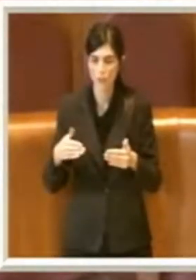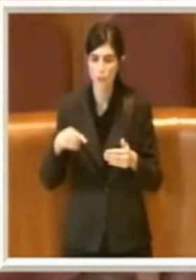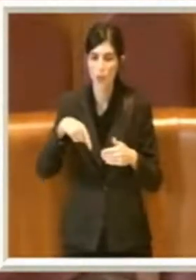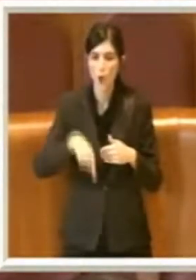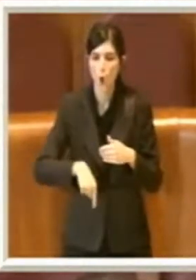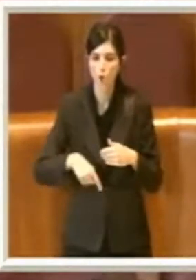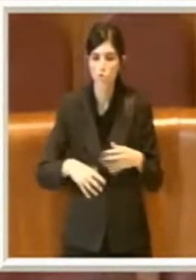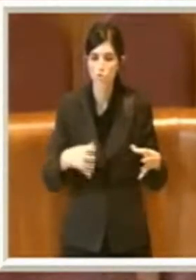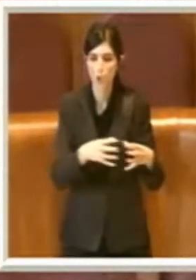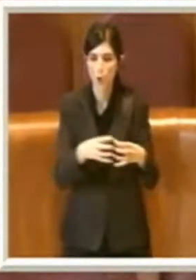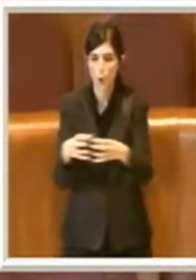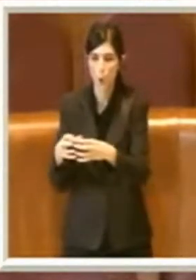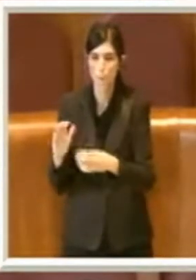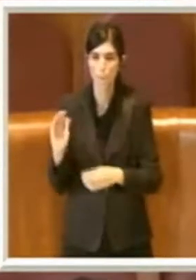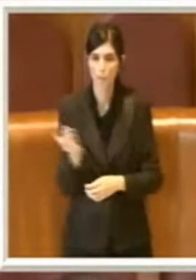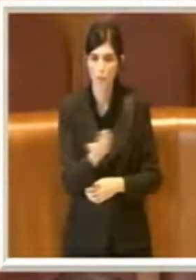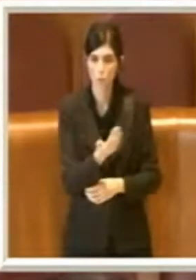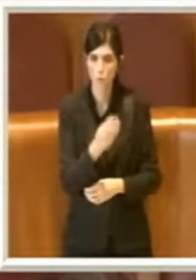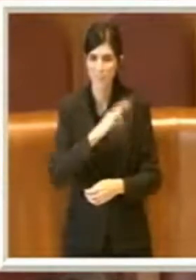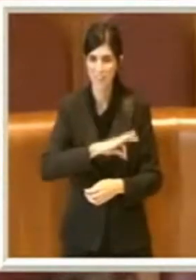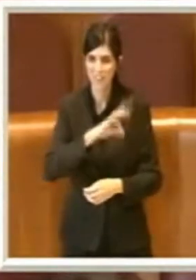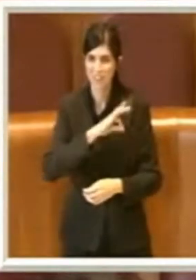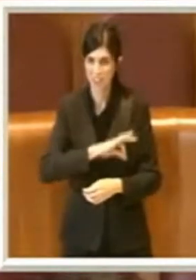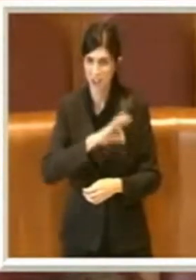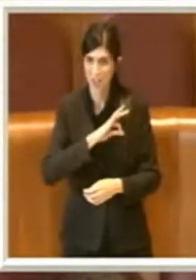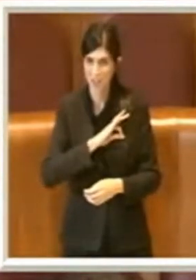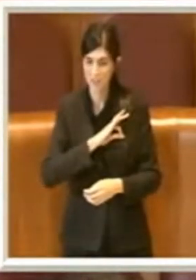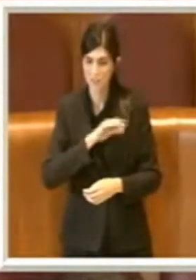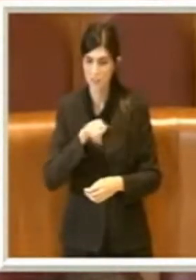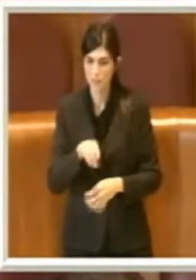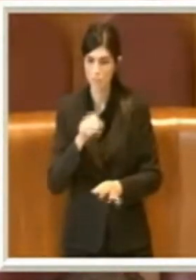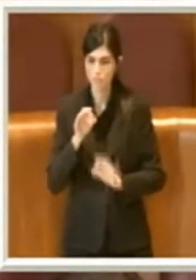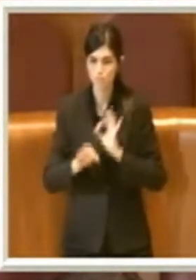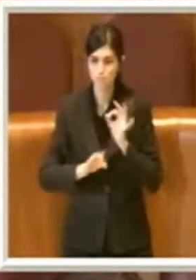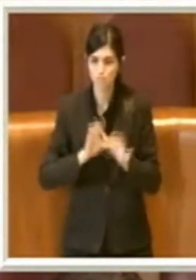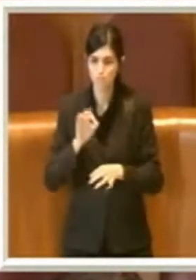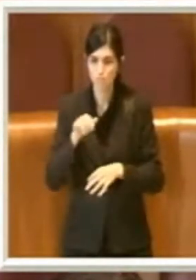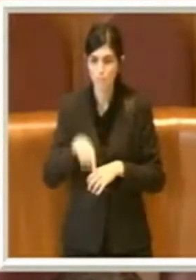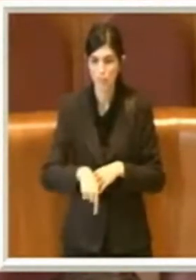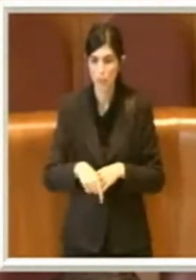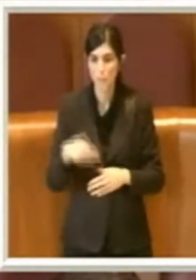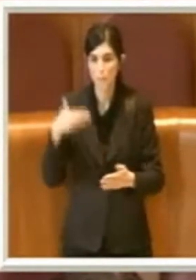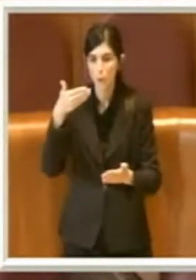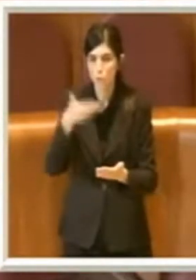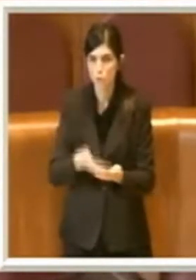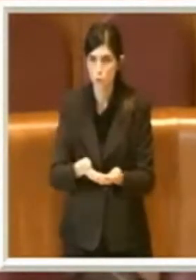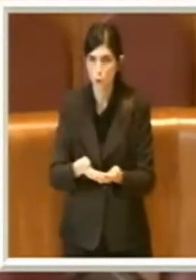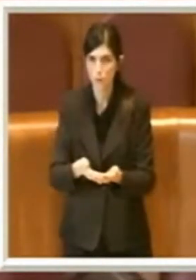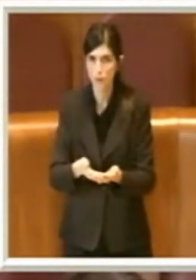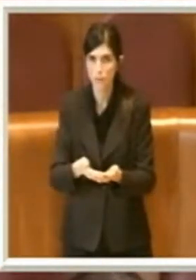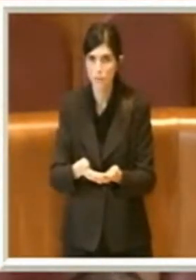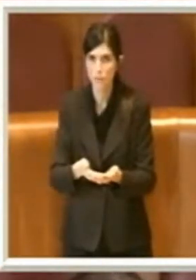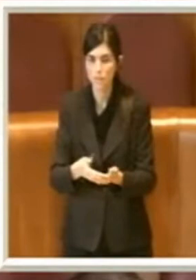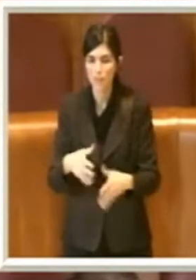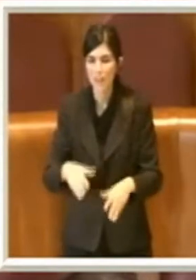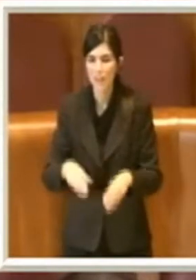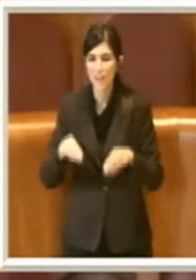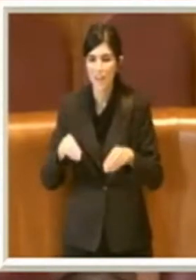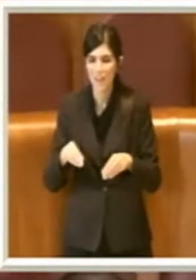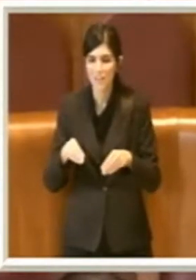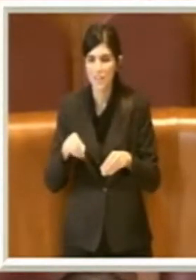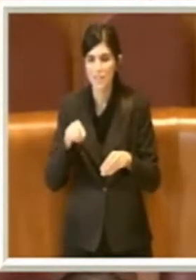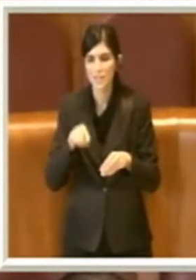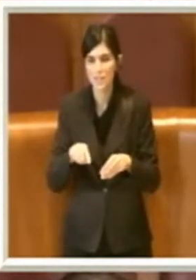interessati. E la cosa che abbiamo ritenuto fondamentale in questa mozione è partire da un assunto: